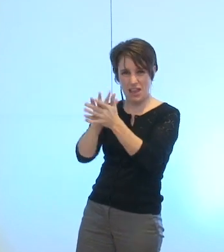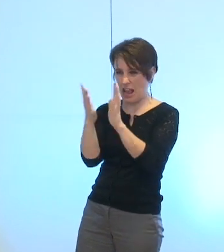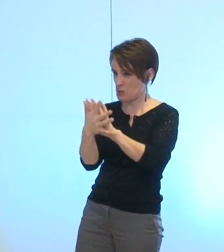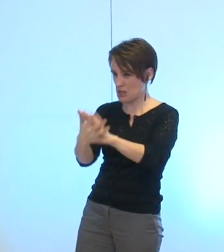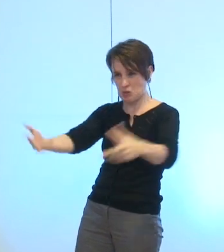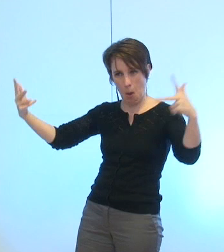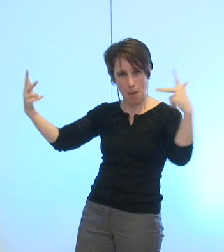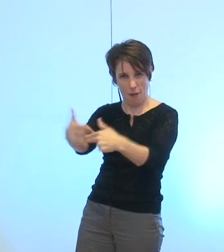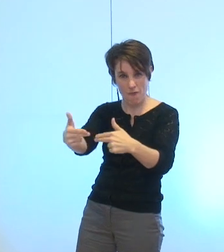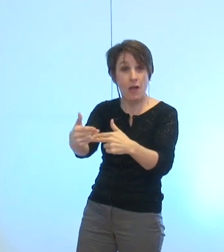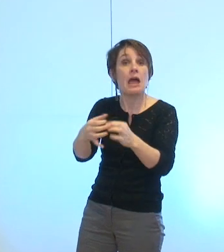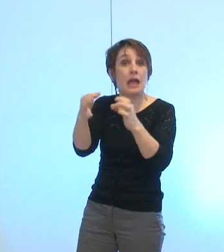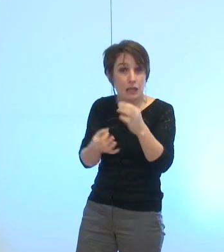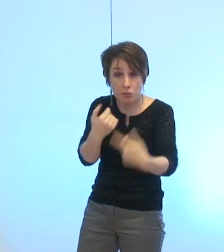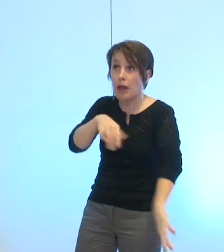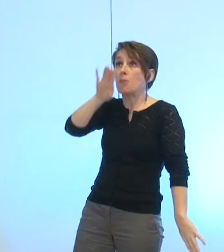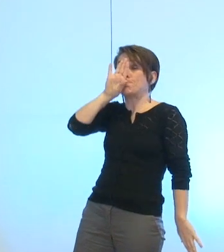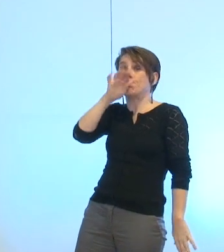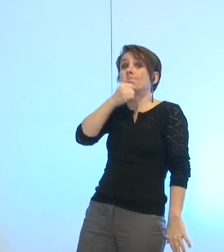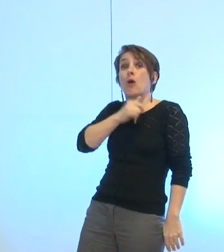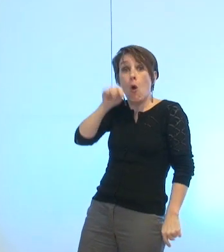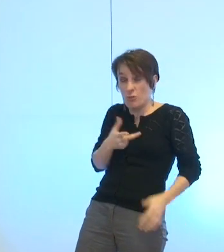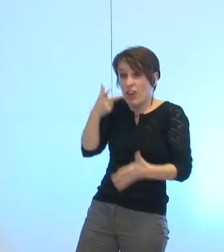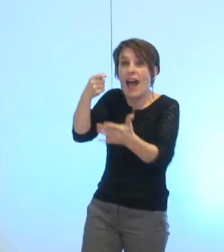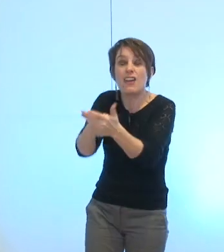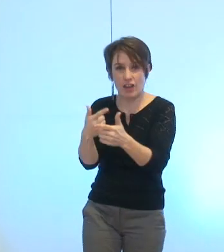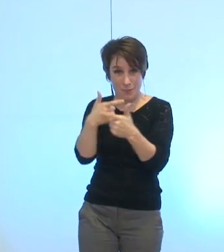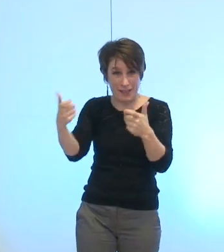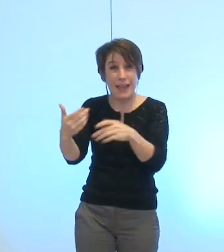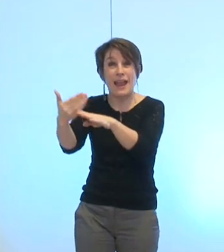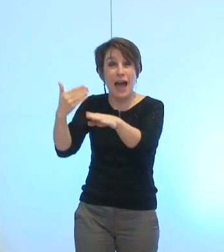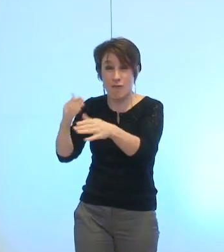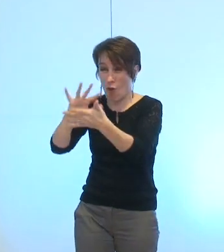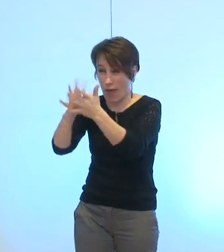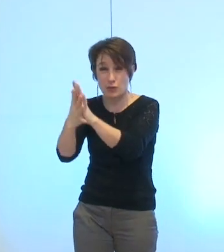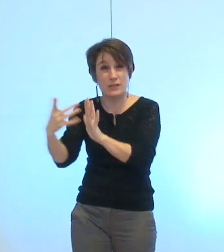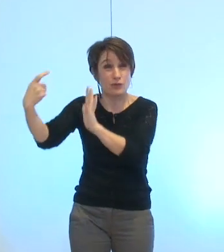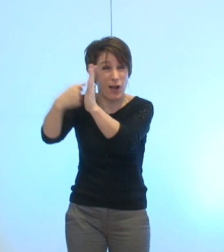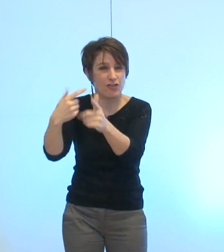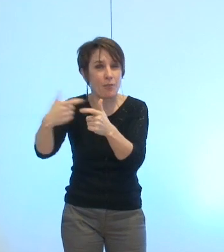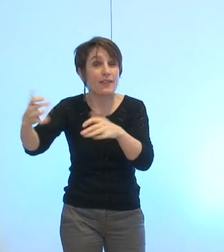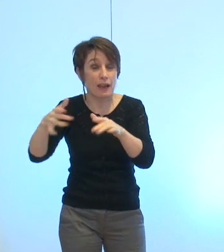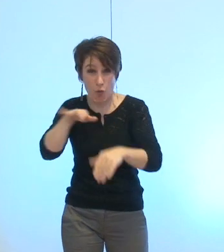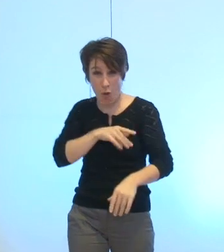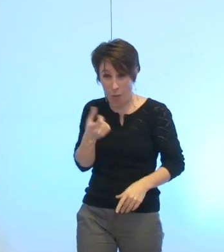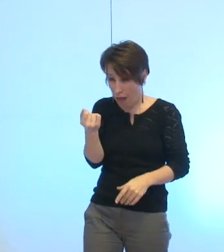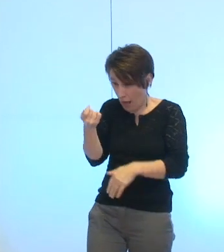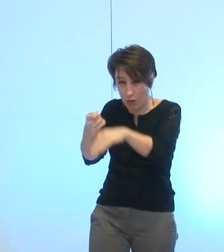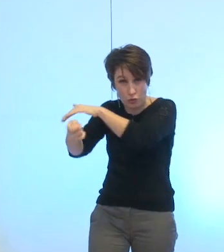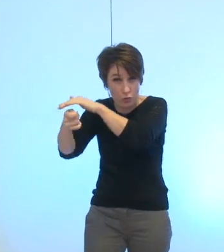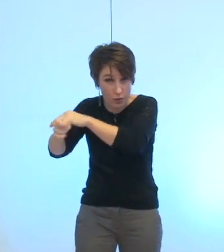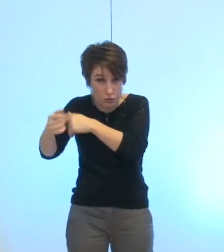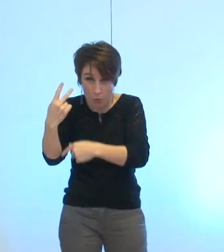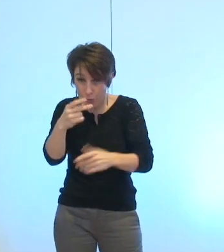racheter du matériel qui avait été acheté avec l'argent de la collectivité vous seriez vous